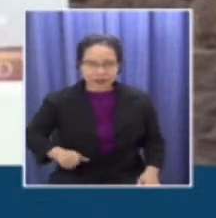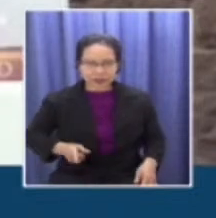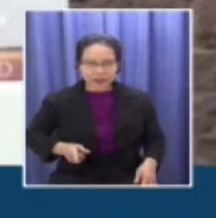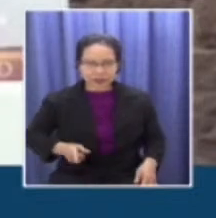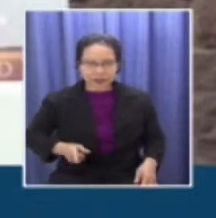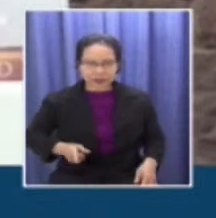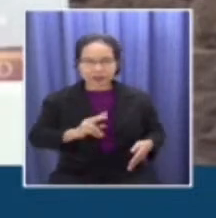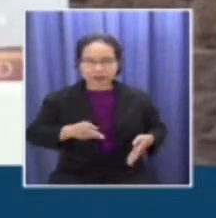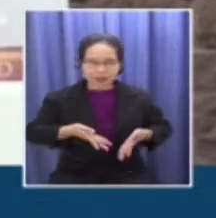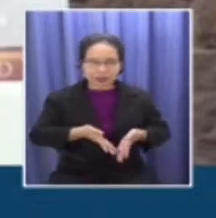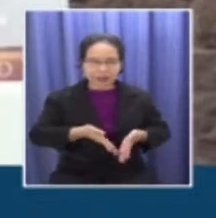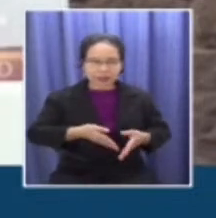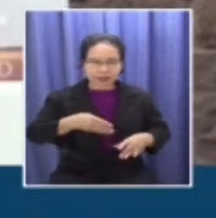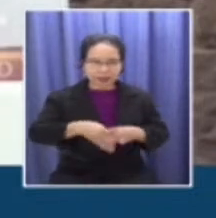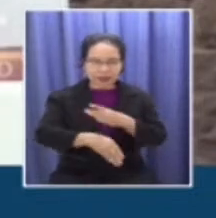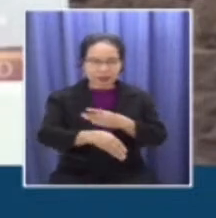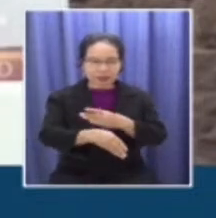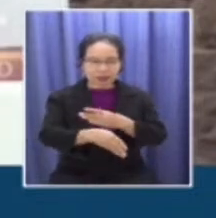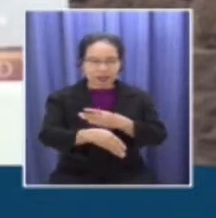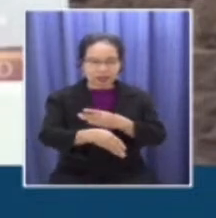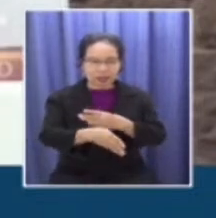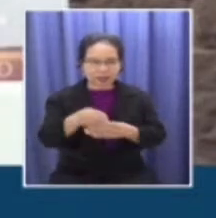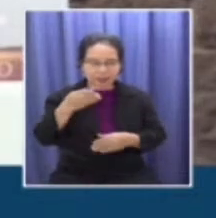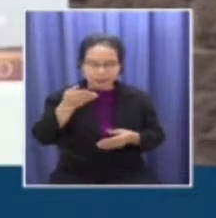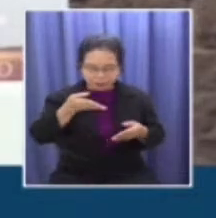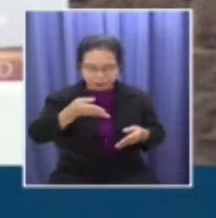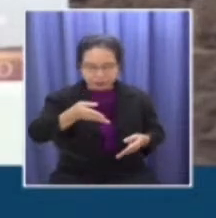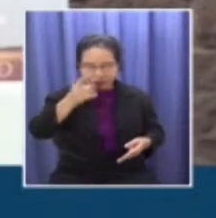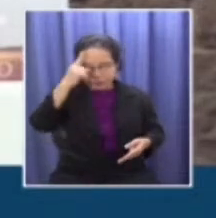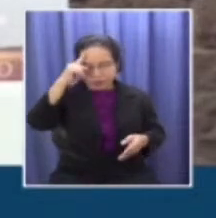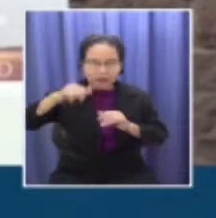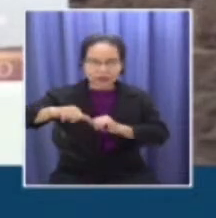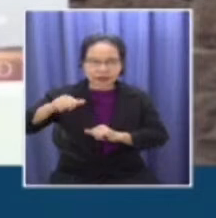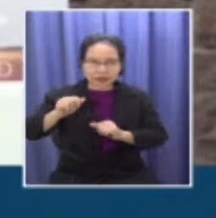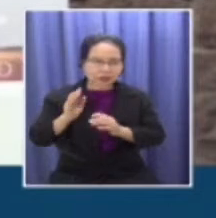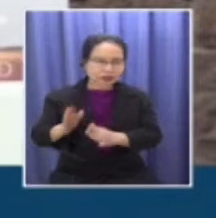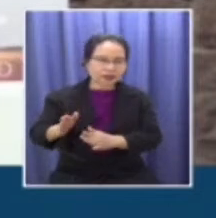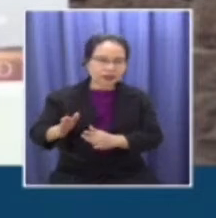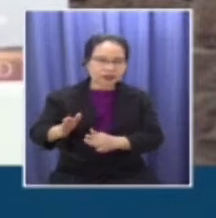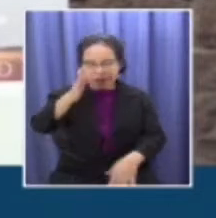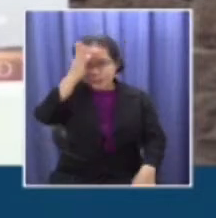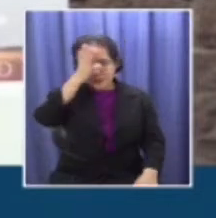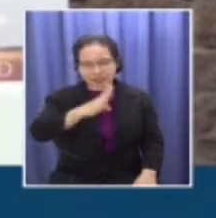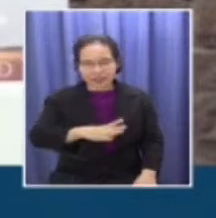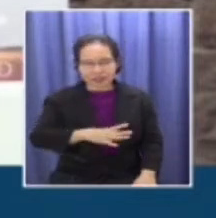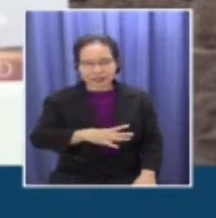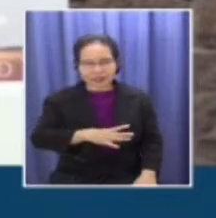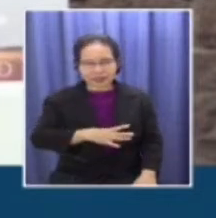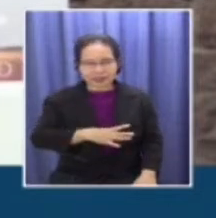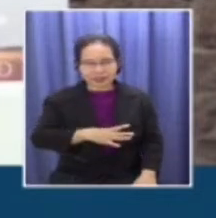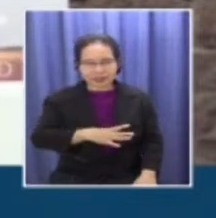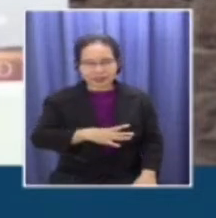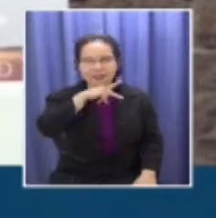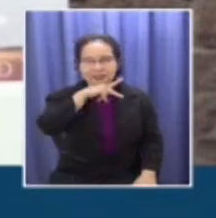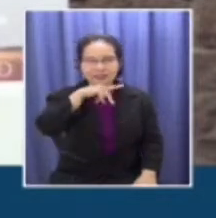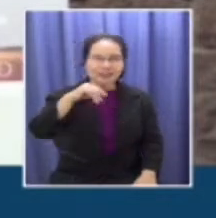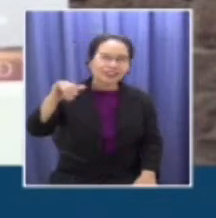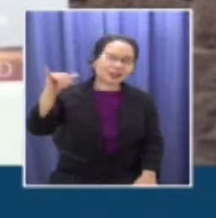ɔbɛpam wɔn ma wɔmpam wɔn ma wɔn kɔhyɛ ne mprako no mu na Awurade ɛma ho kwan